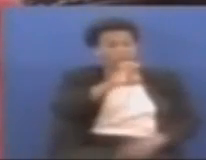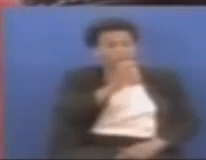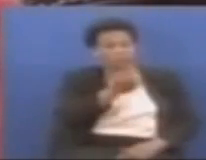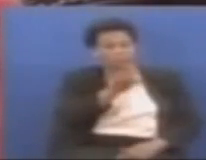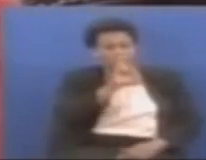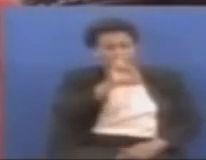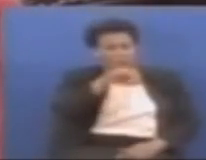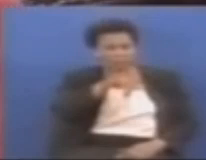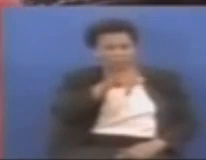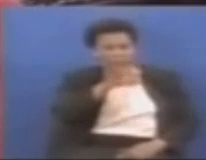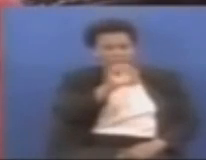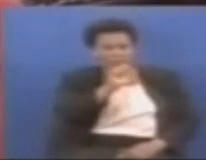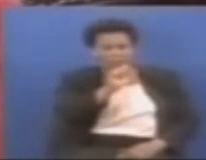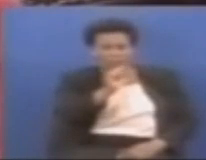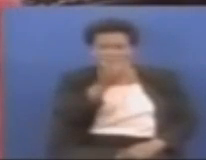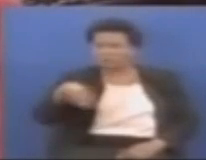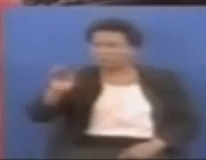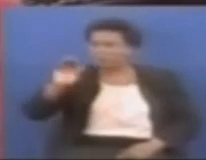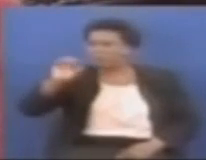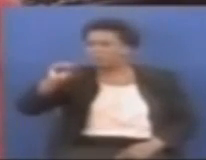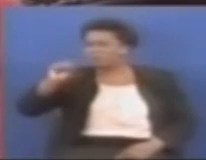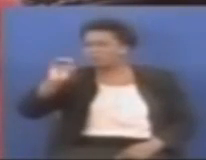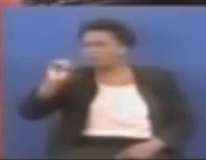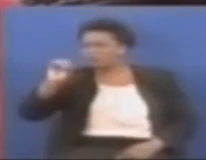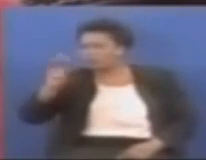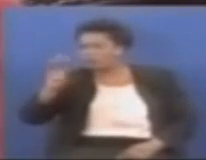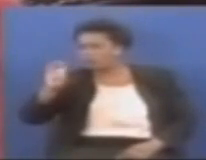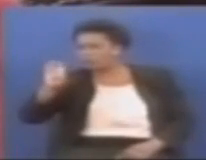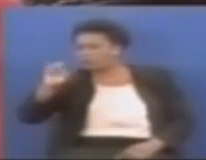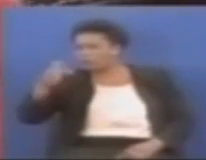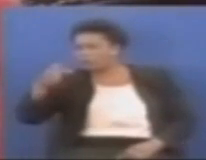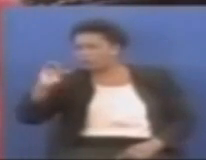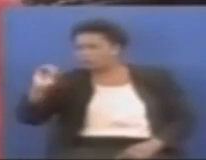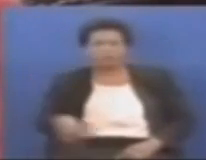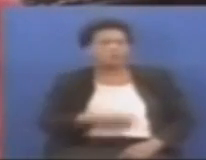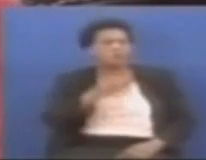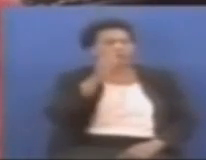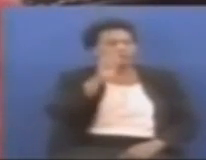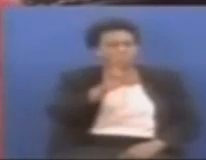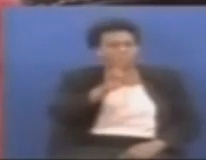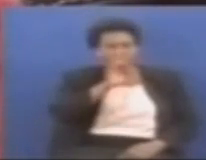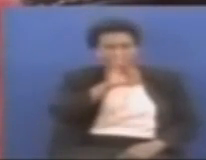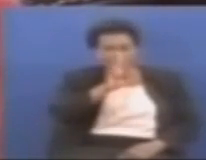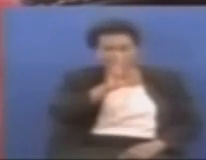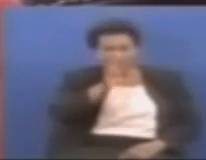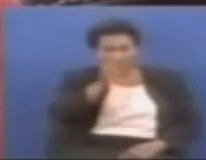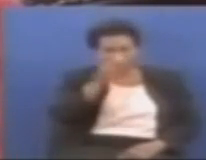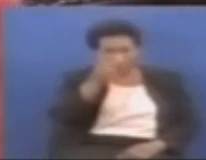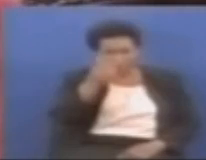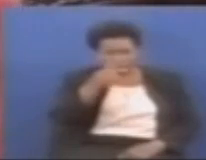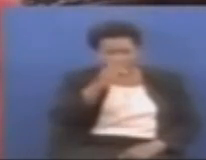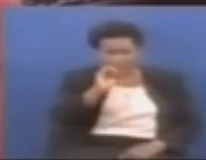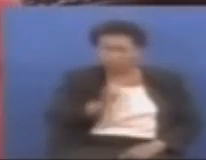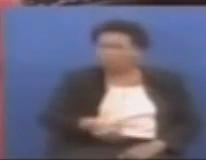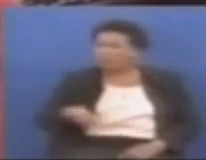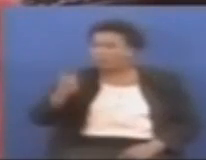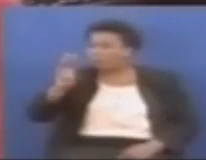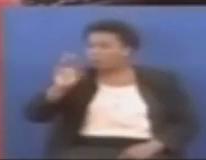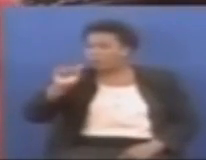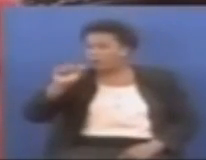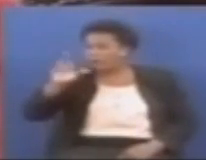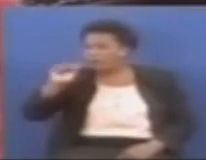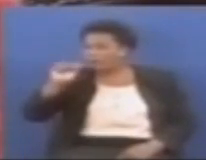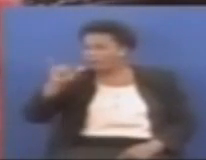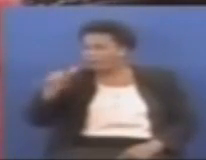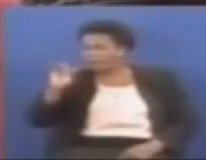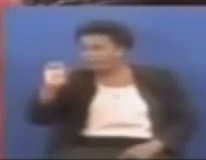kwenda Isenyera kwenda Sangambi, Kiwanja kwenda Ifumbo, Chunya kwenda Mapogoro, Lupa kwenda Lualaje, Chunya kwenda